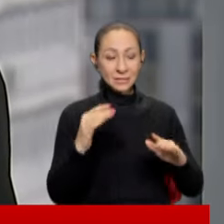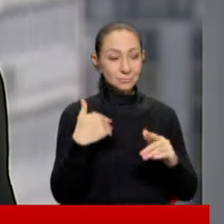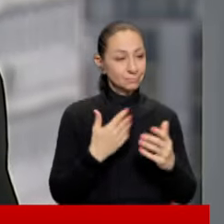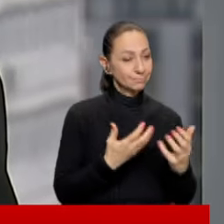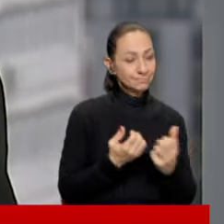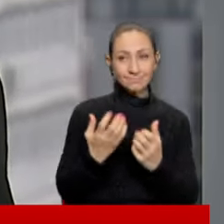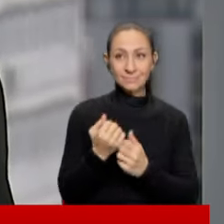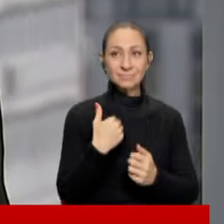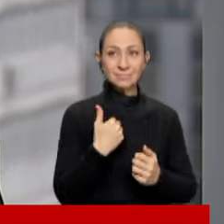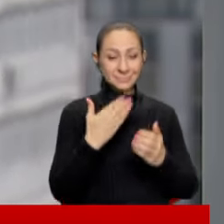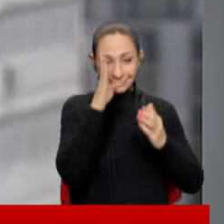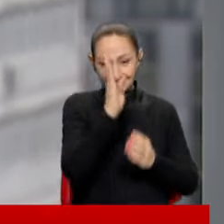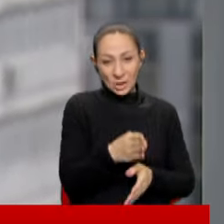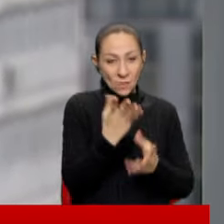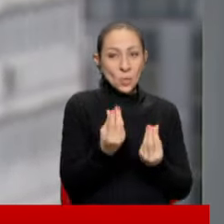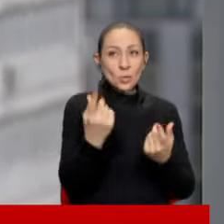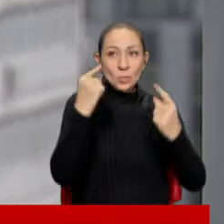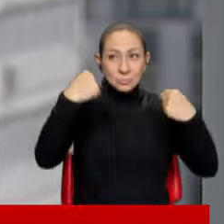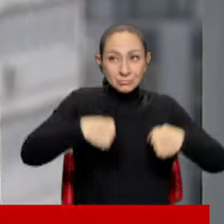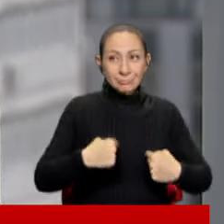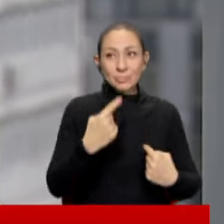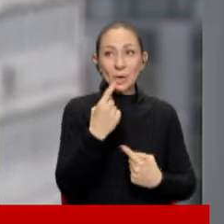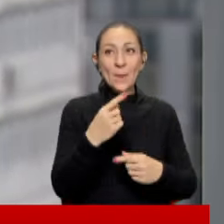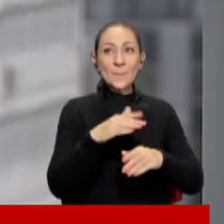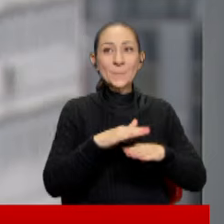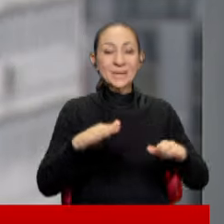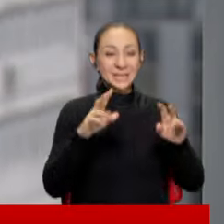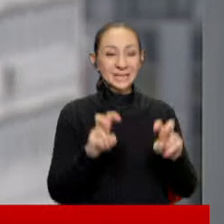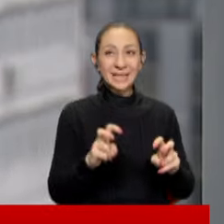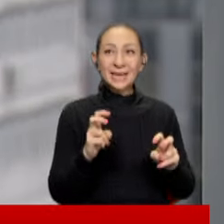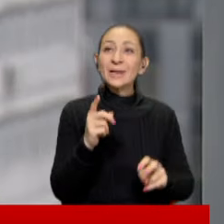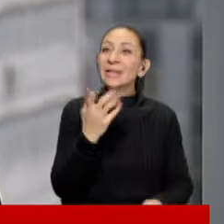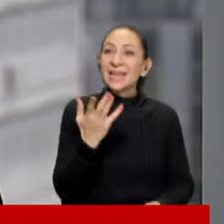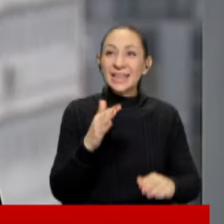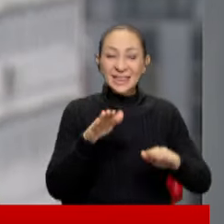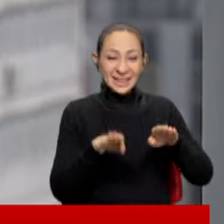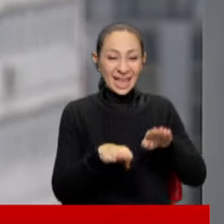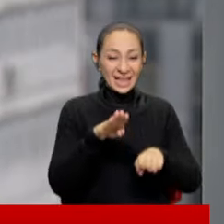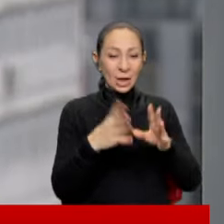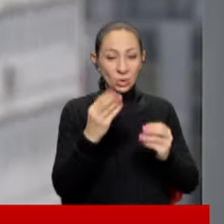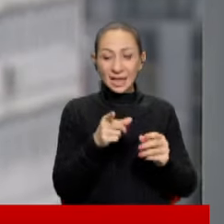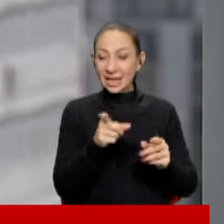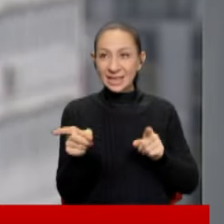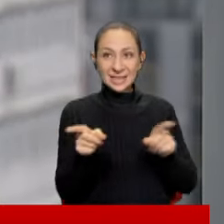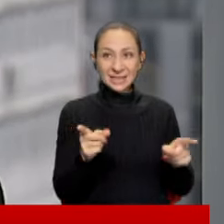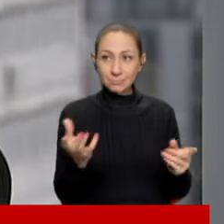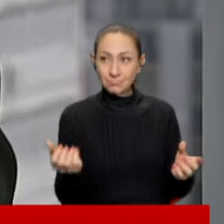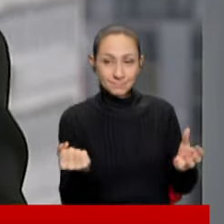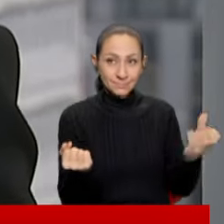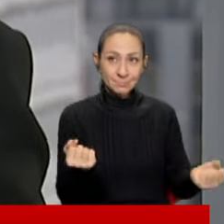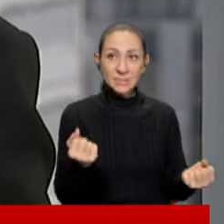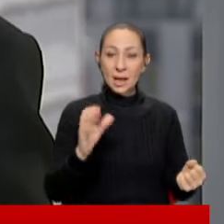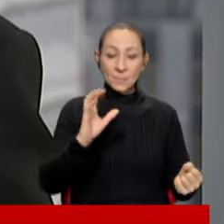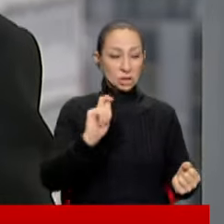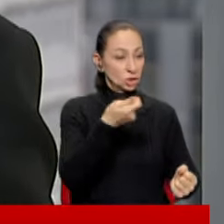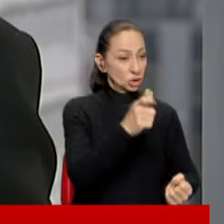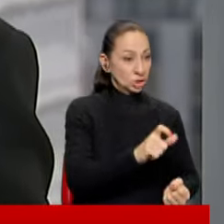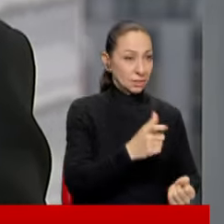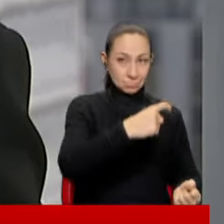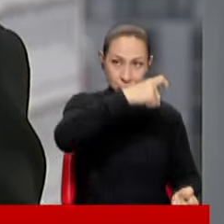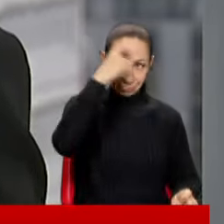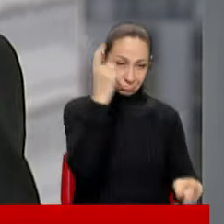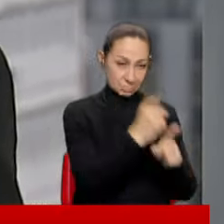gözeten bir yönüm olduğu söyleniyor. Masada da zaten mutlu ayrıldık. Bir daha söyler misiniz onu? Dengeli olan ve iki tarafı da gözeten. Yani hem işçinin tabii ki